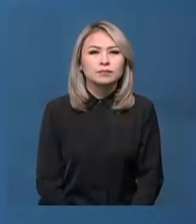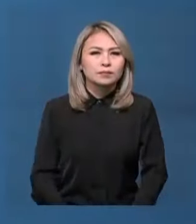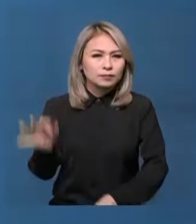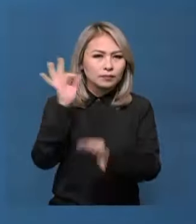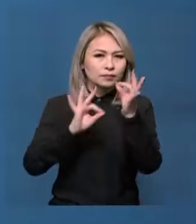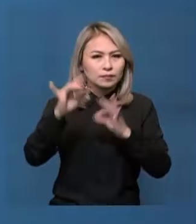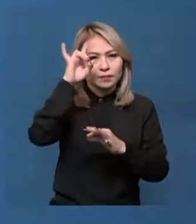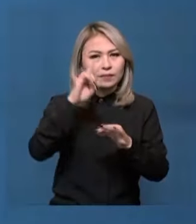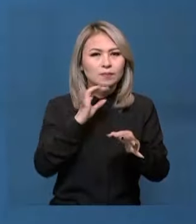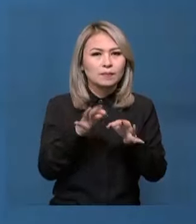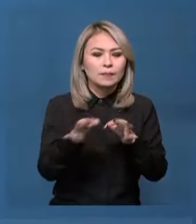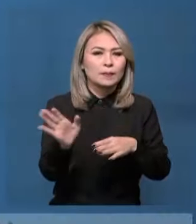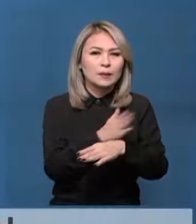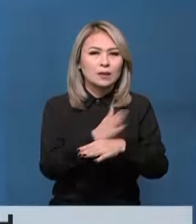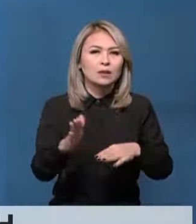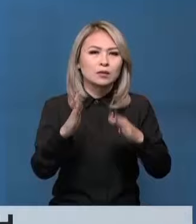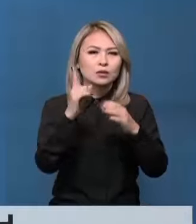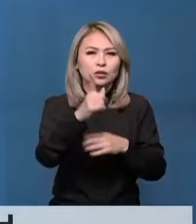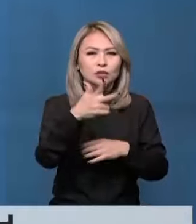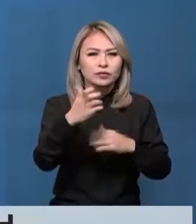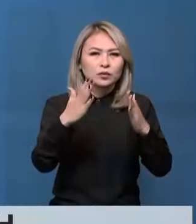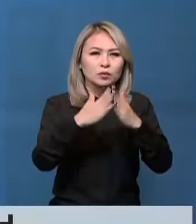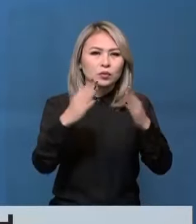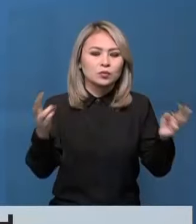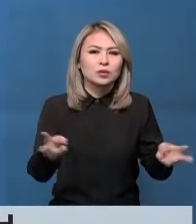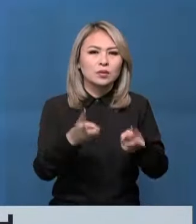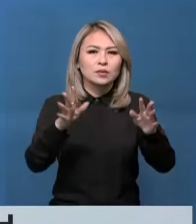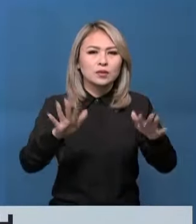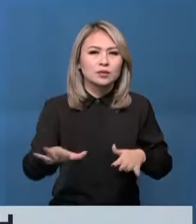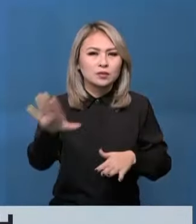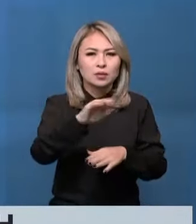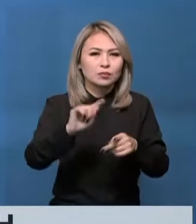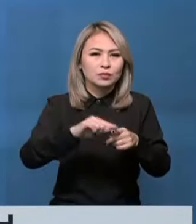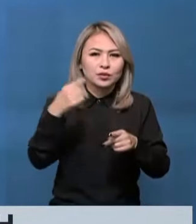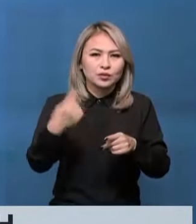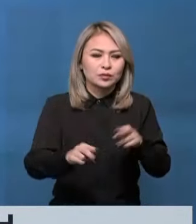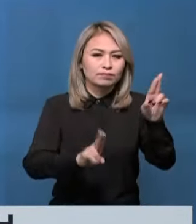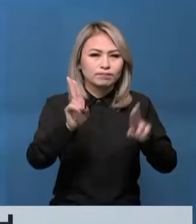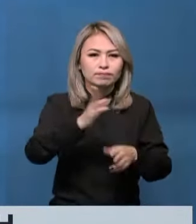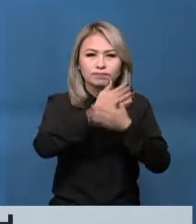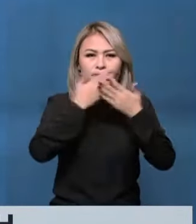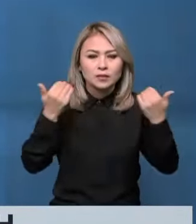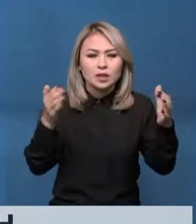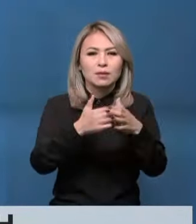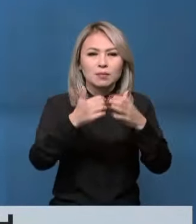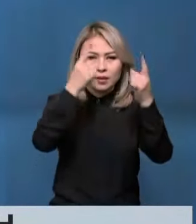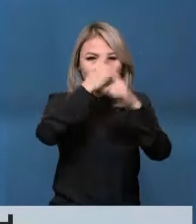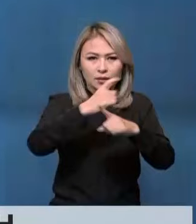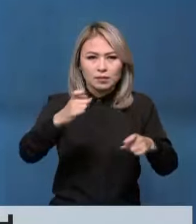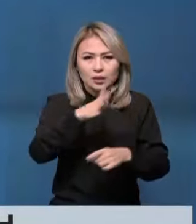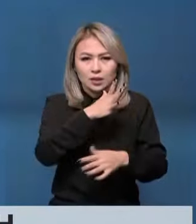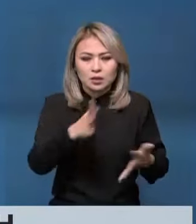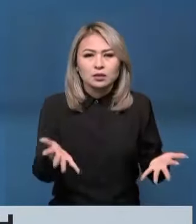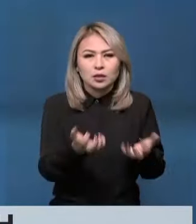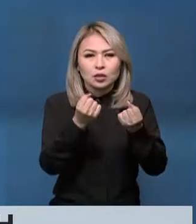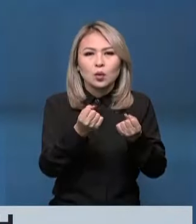Шығыс Қазақстан облысында жеке сектордағы 1300 үй өрт қауіпсіздігін талаптарына сай болмай шықты. Бұл жайында төтенше жағдайлар